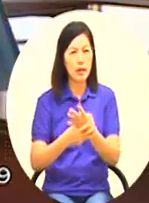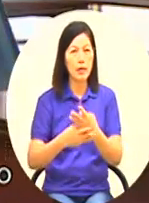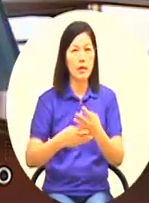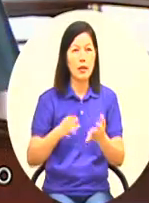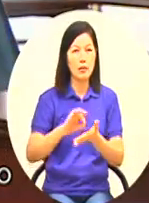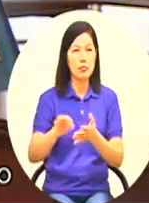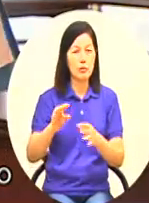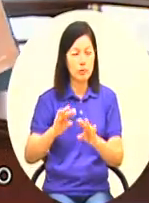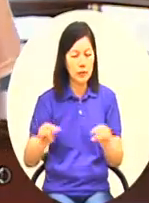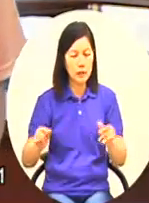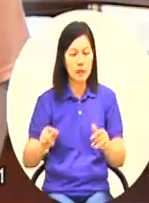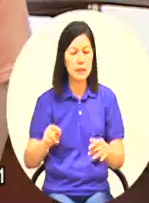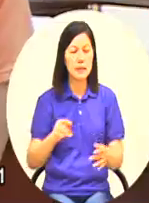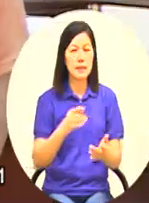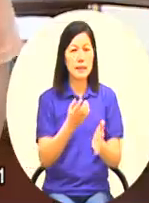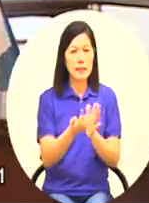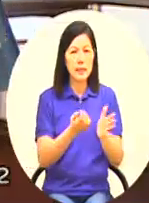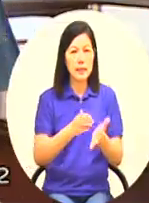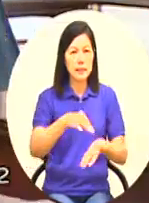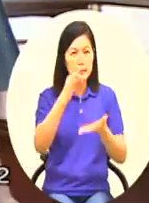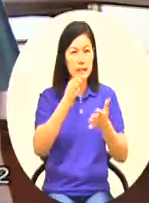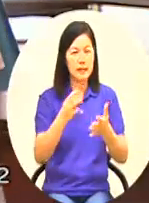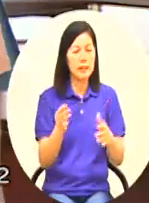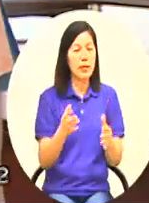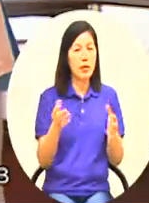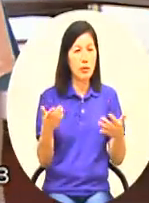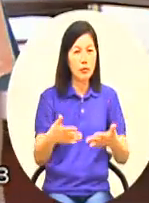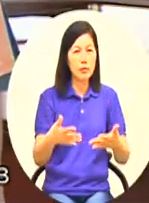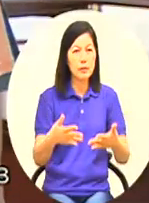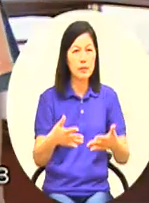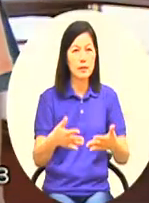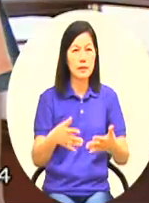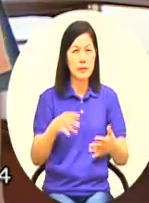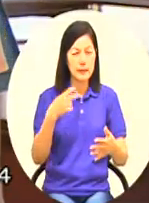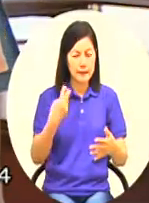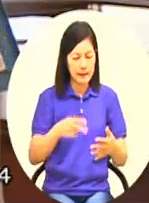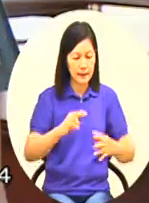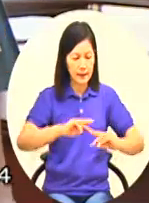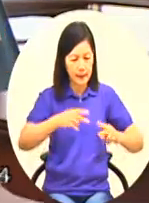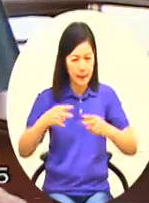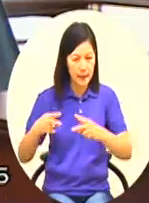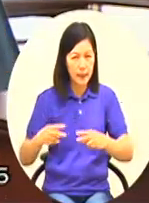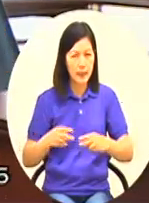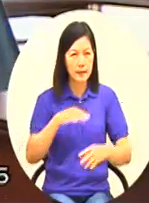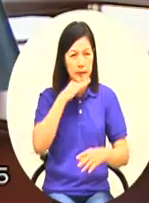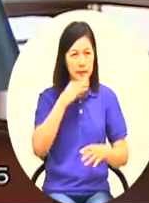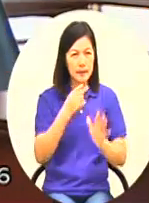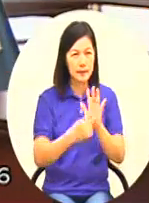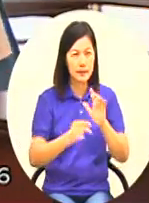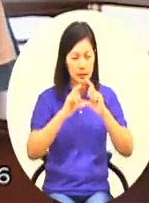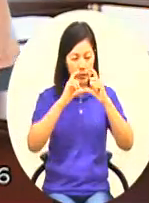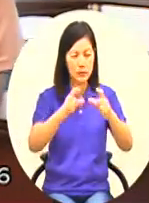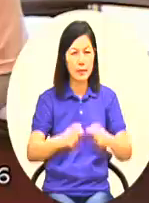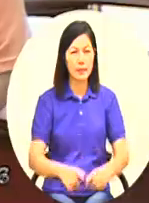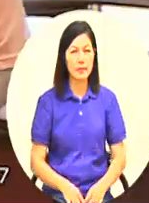问题点点哈，咱也当然做一个，咱也在也当做一个改善啦哈。啊，等一下我们再回答。